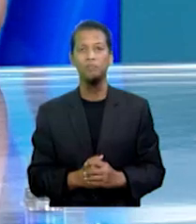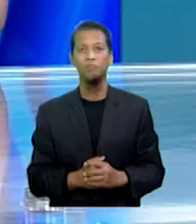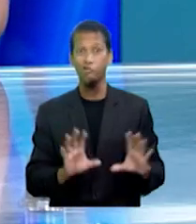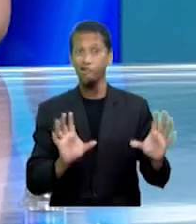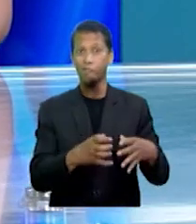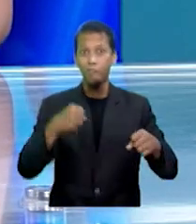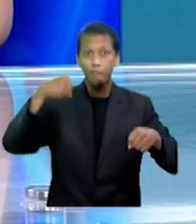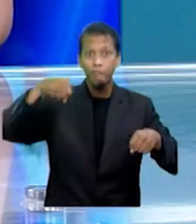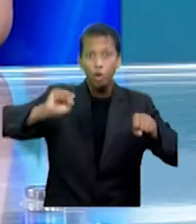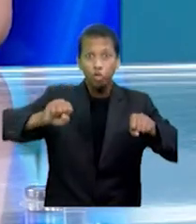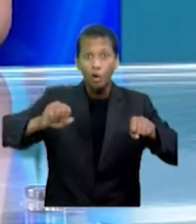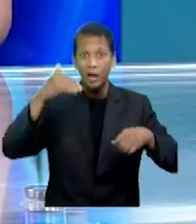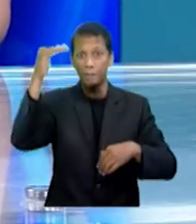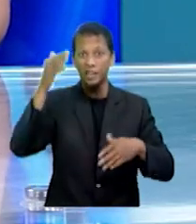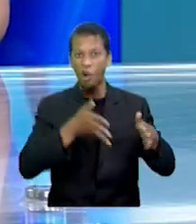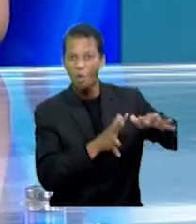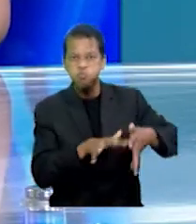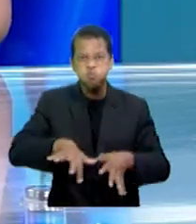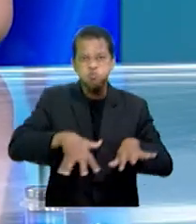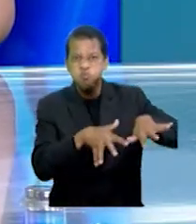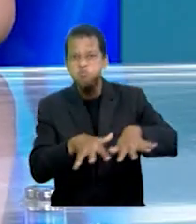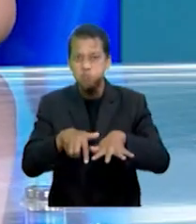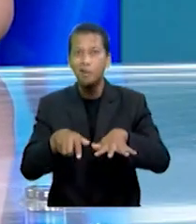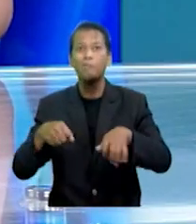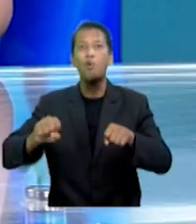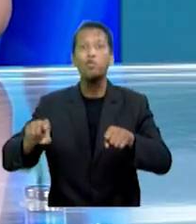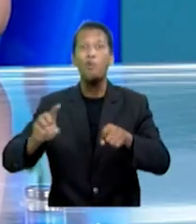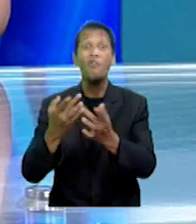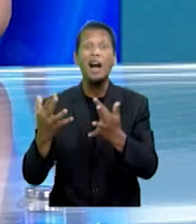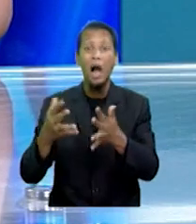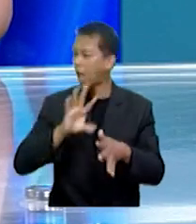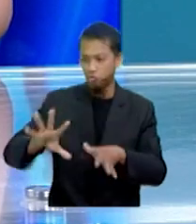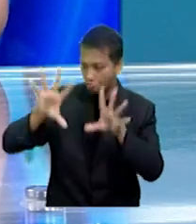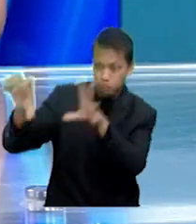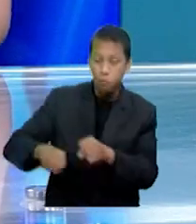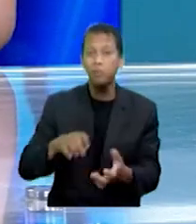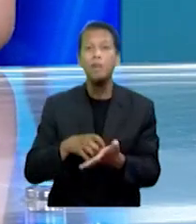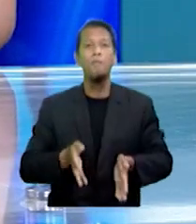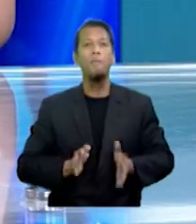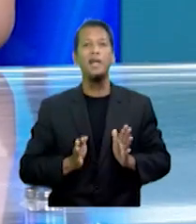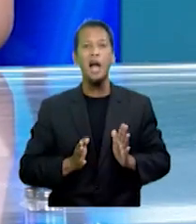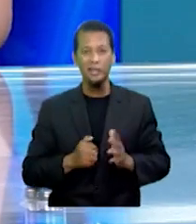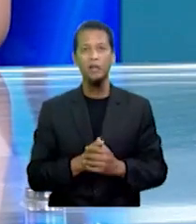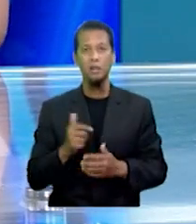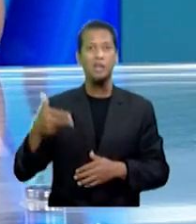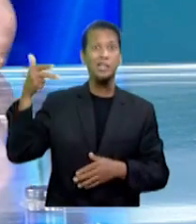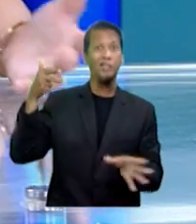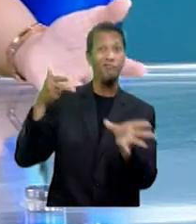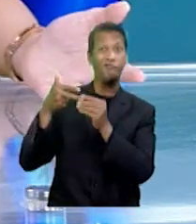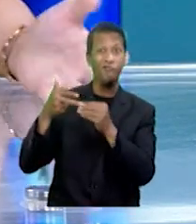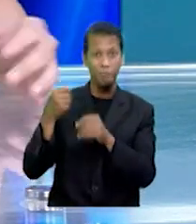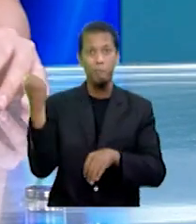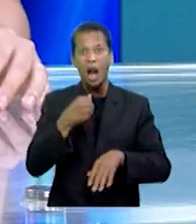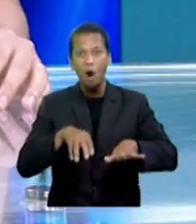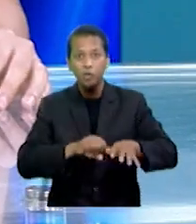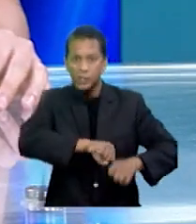Sekelompok remaja diduga geng motor merampas sepeda motor warga di Medan, Sumatera Utara. Aksi perampasan terekam kamera CCTV, para pelaku